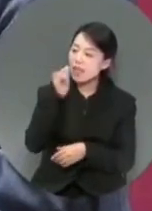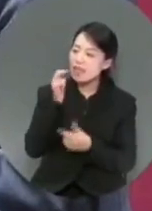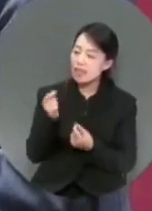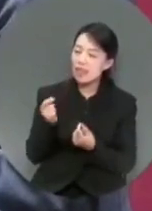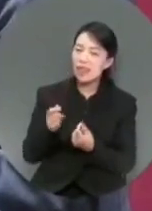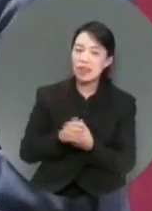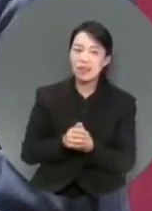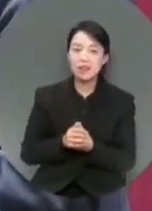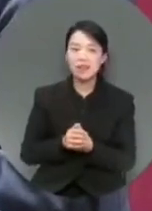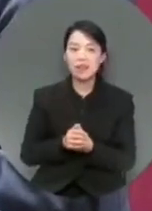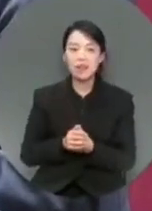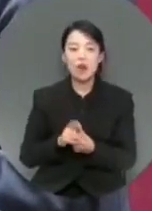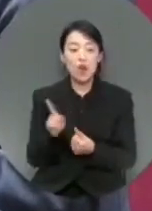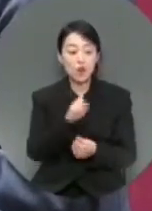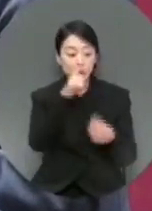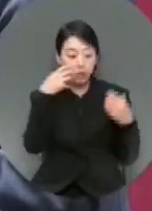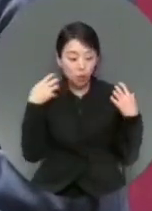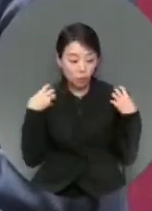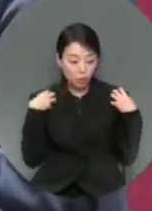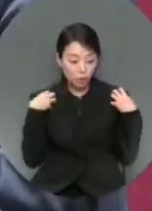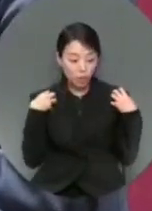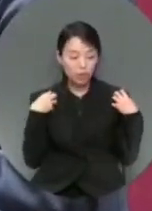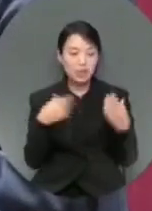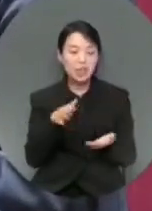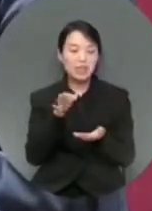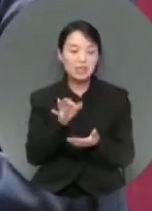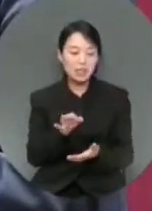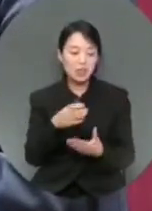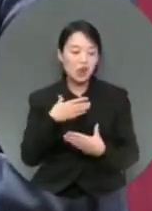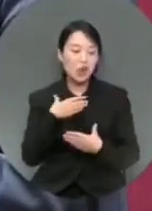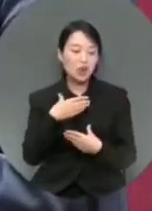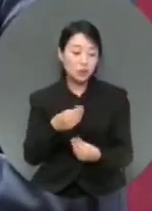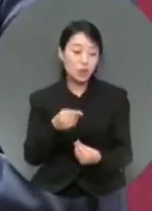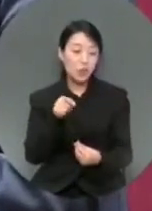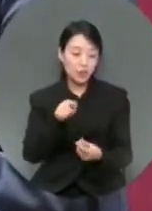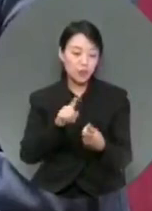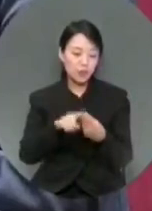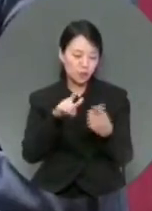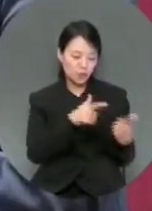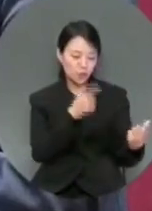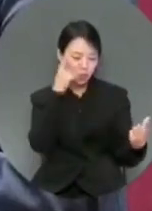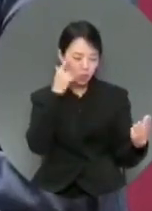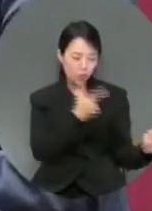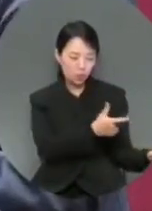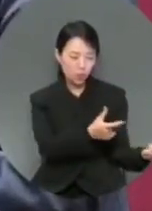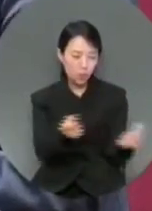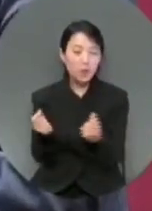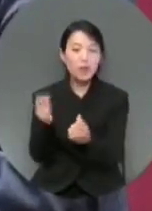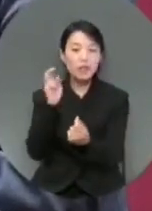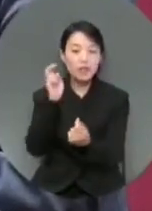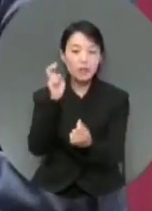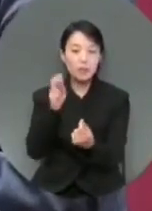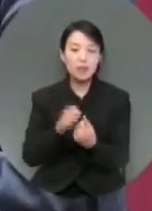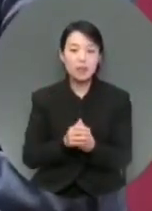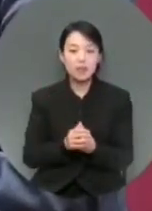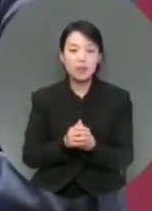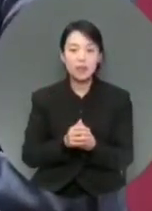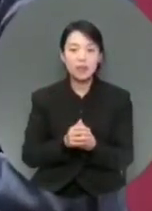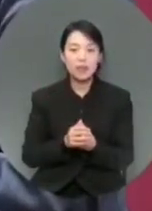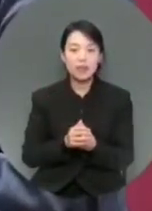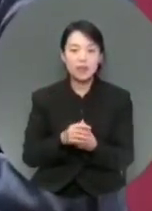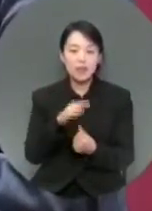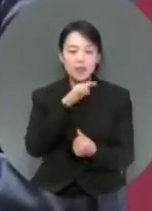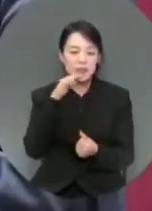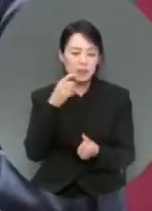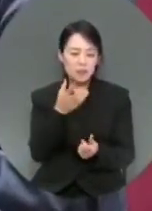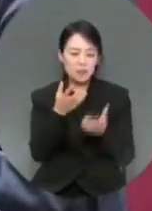이제 어떤 정부가 되든 간에 재정의 건전성에 대해서는 동의하죠. 그죠? 건전성은 꼭 그럴 겁니다. 예. 누구나 뭐 빚을 많이 내는 건 좋아하지